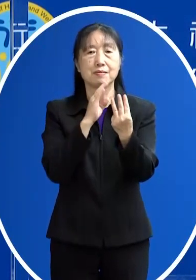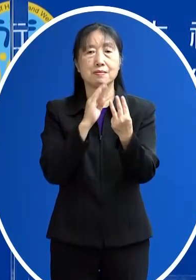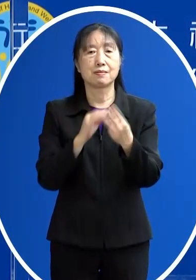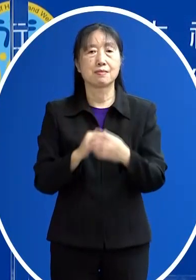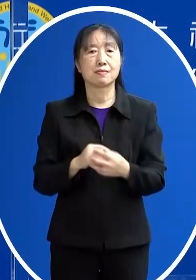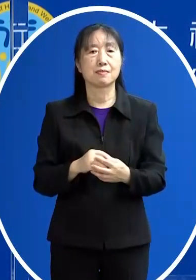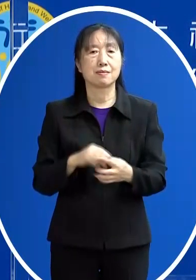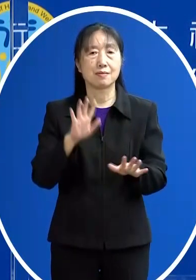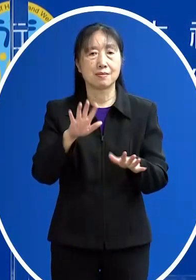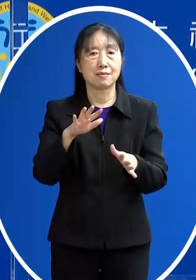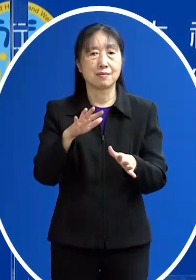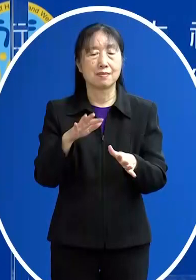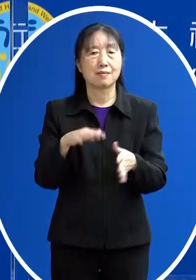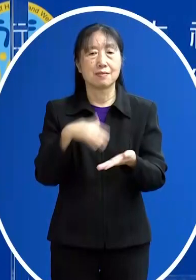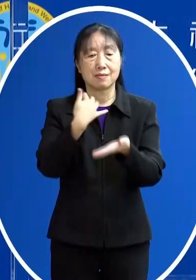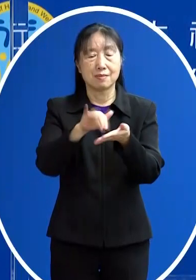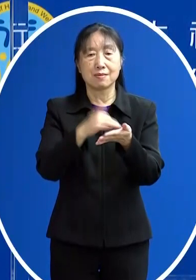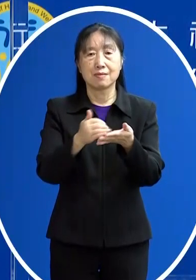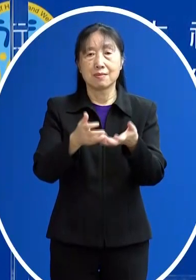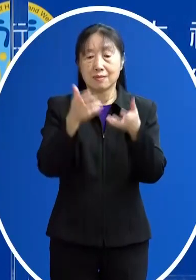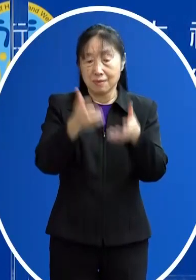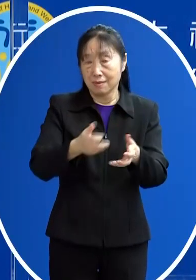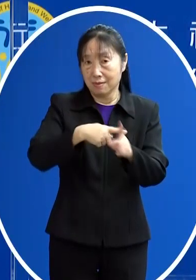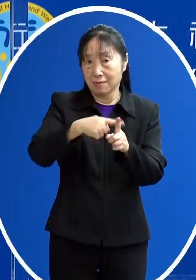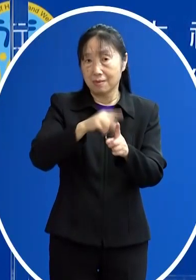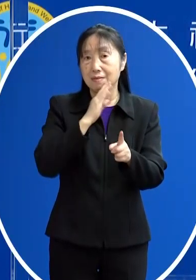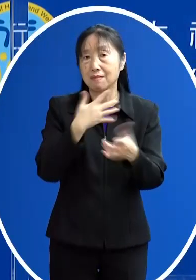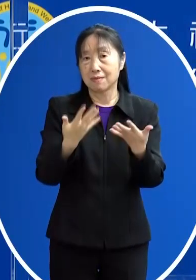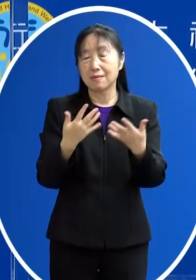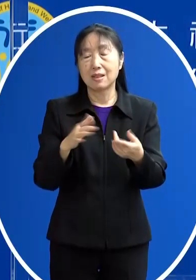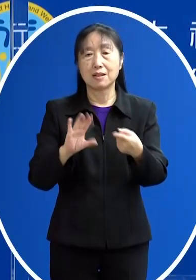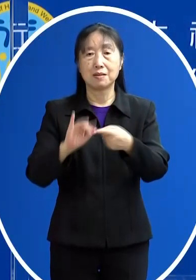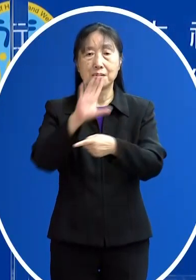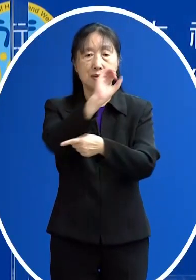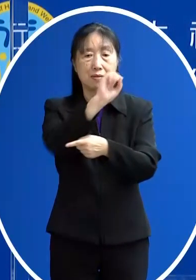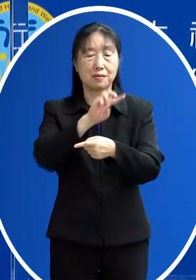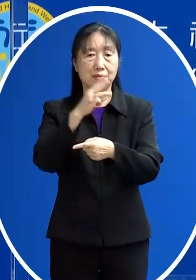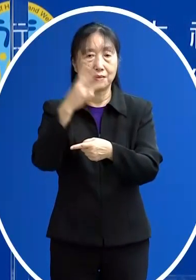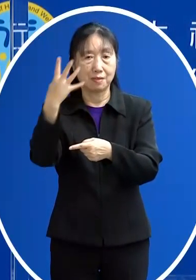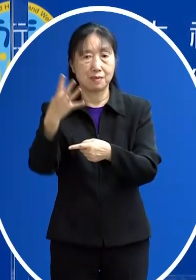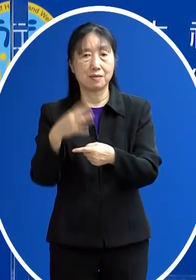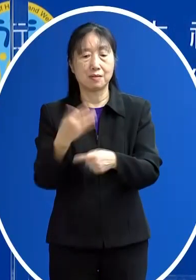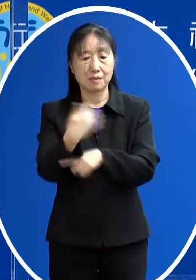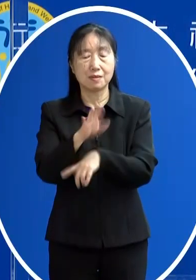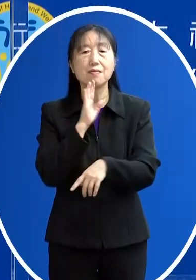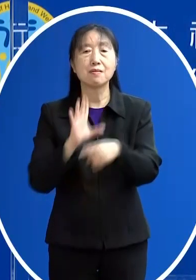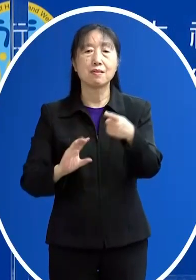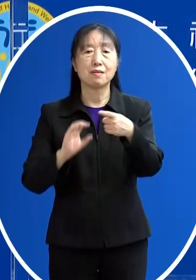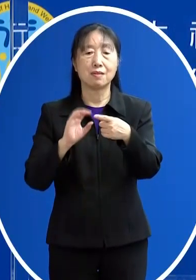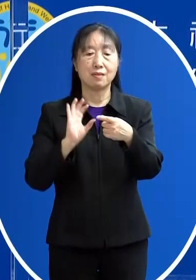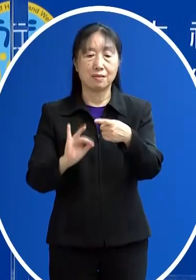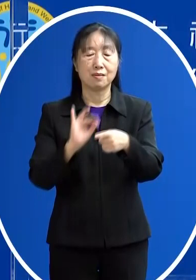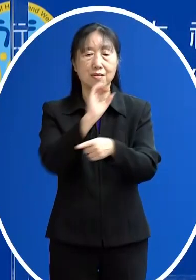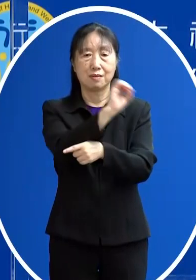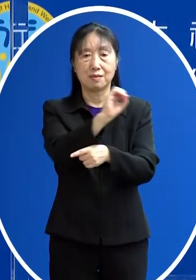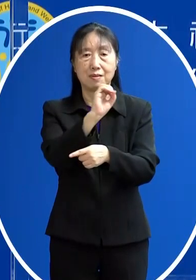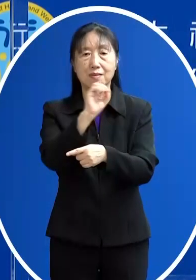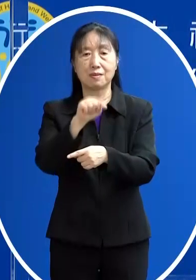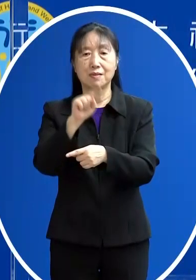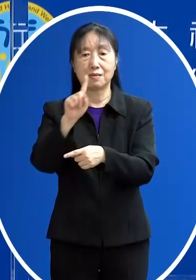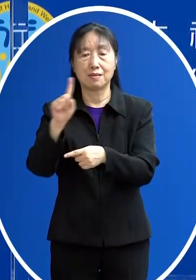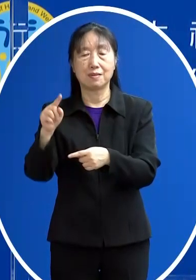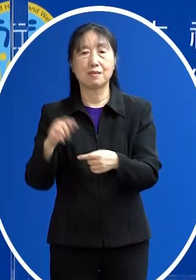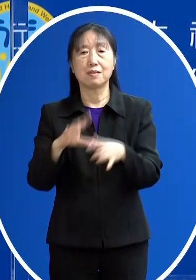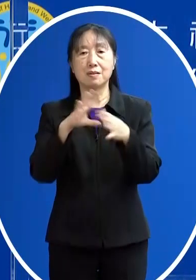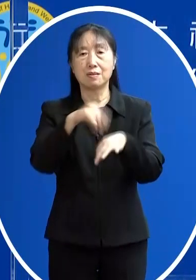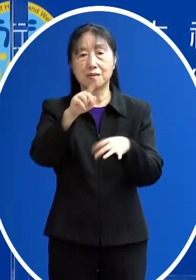个总计的这个重症率是在 0.34%， 那死亡率是 0.11%， 这个跟国际上来